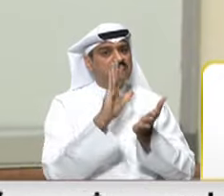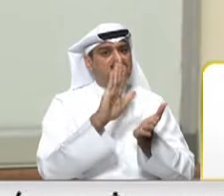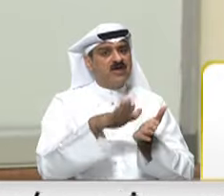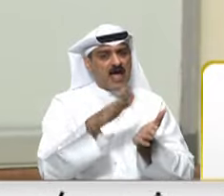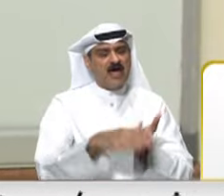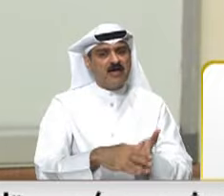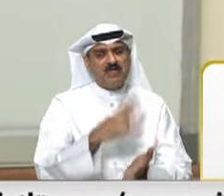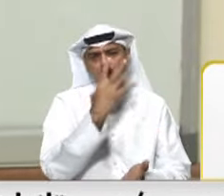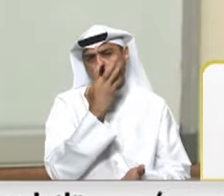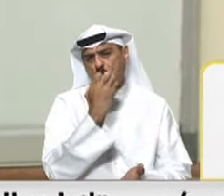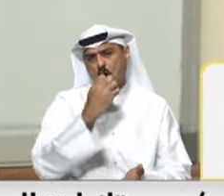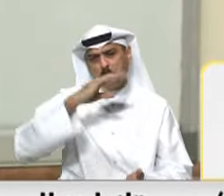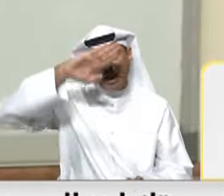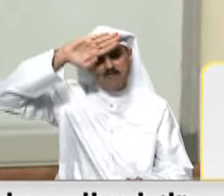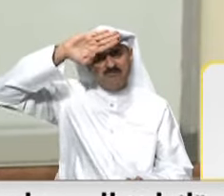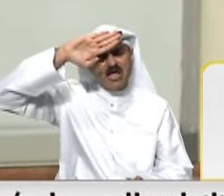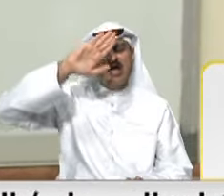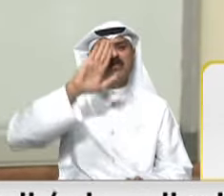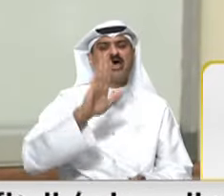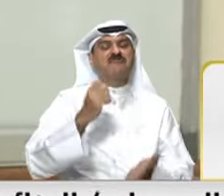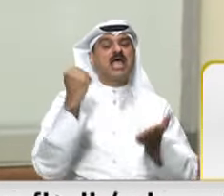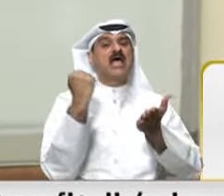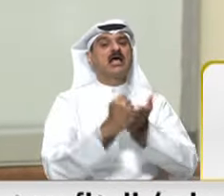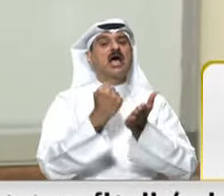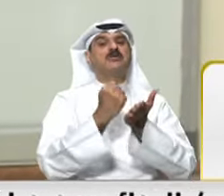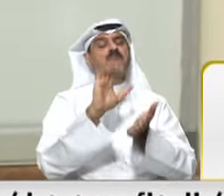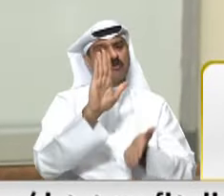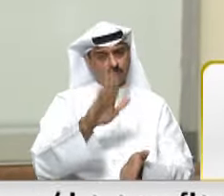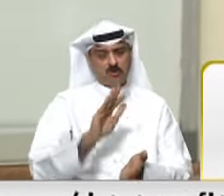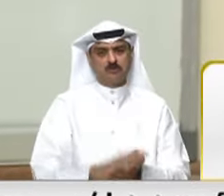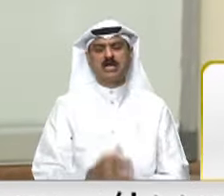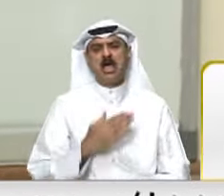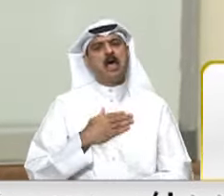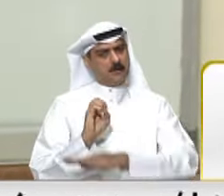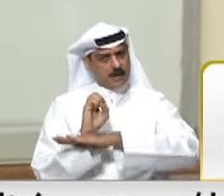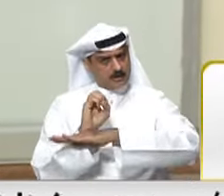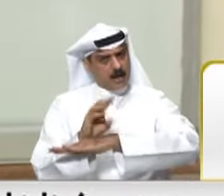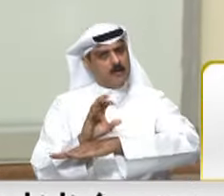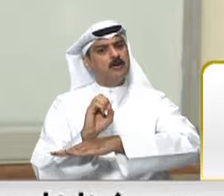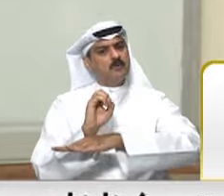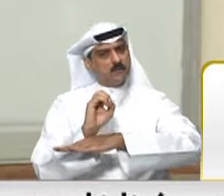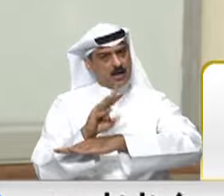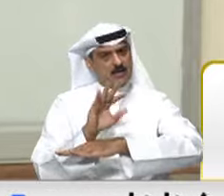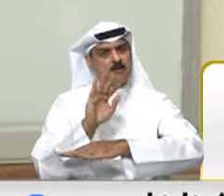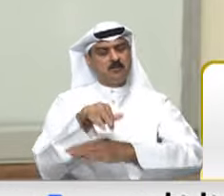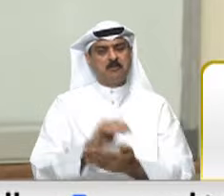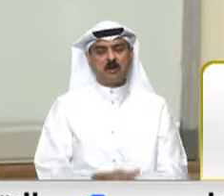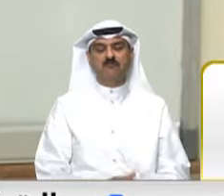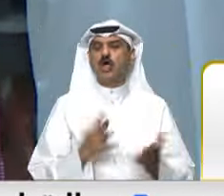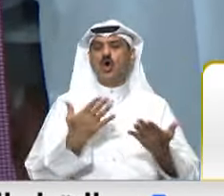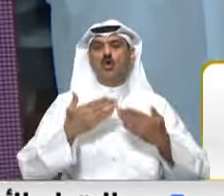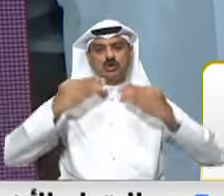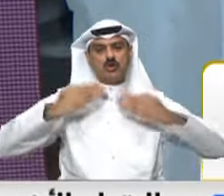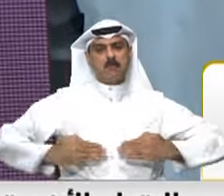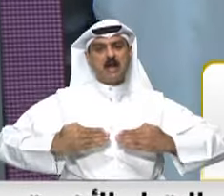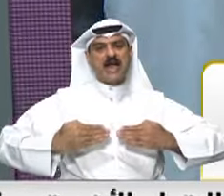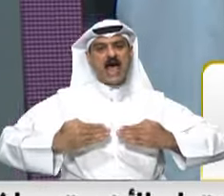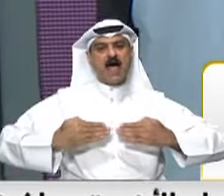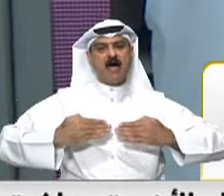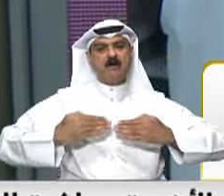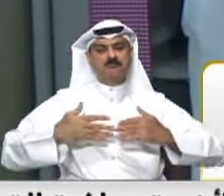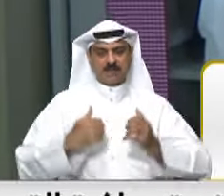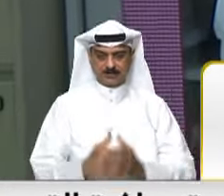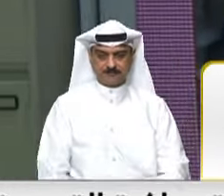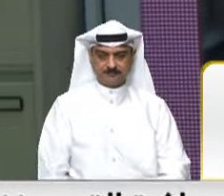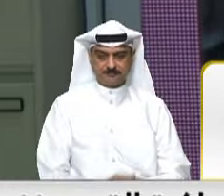الصفراء وكذلك تقدم المعلومات والمشوره وايضا تقدم ادويه الوقايه من الملاريا من خلال هذه